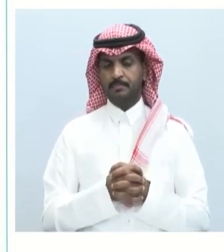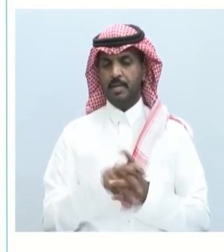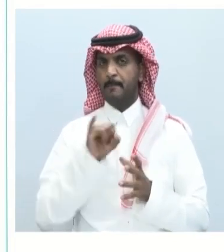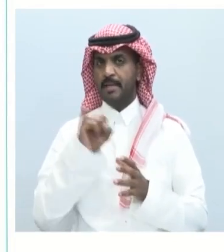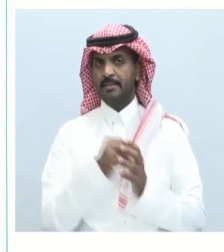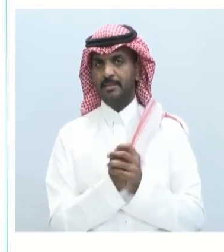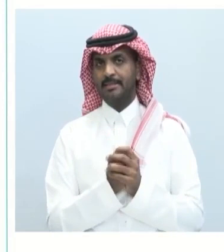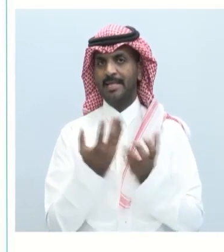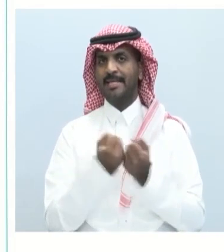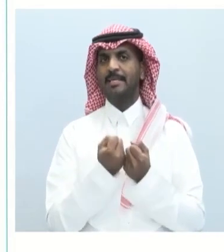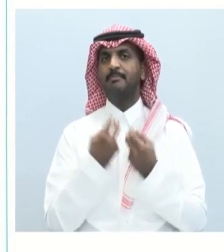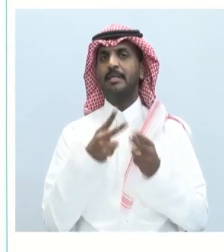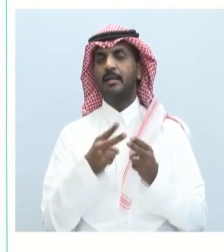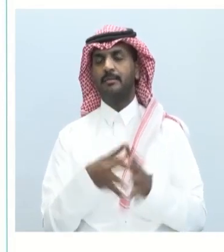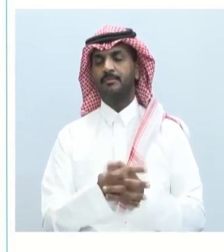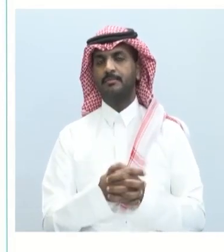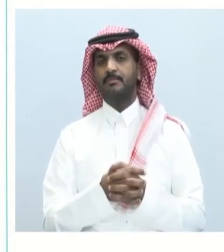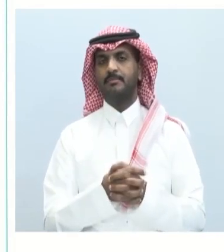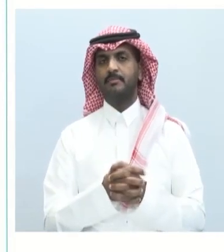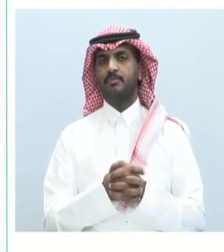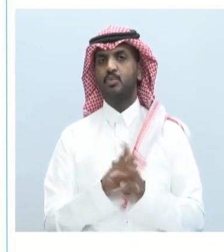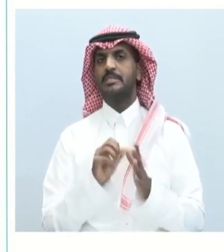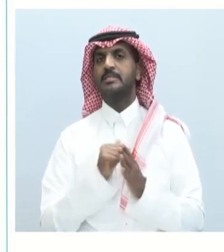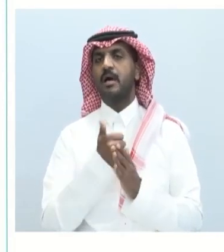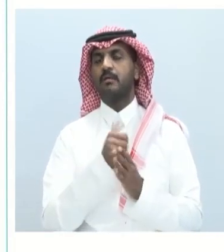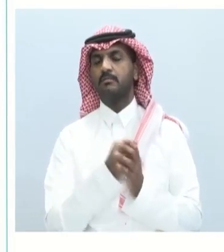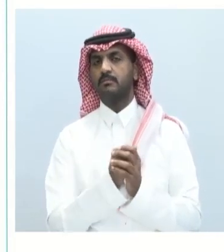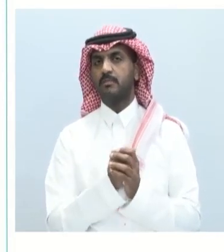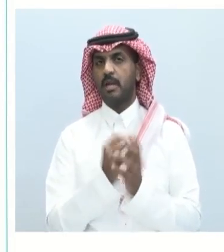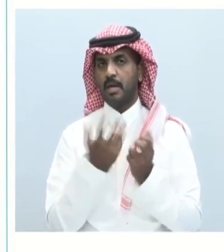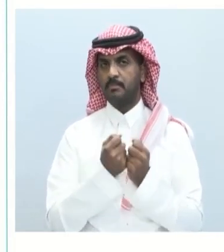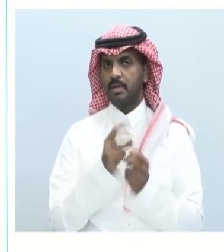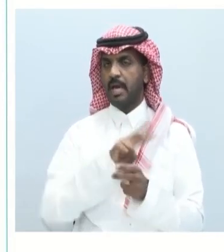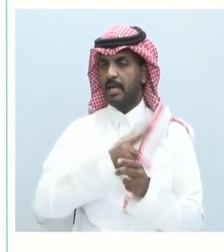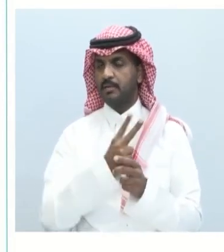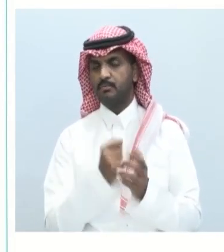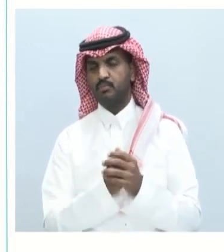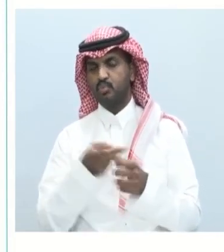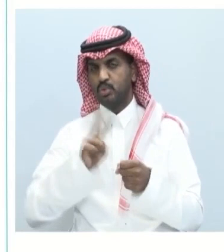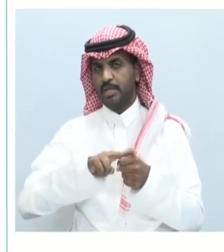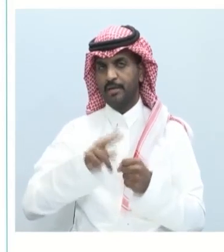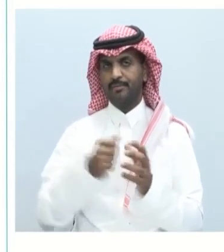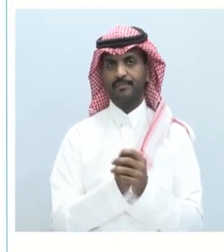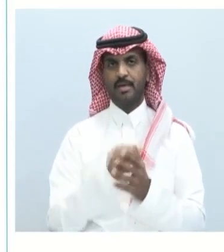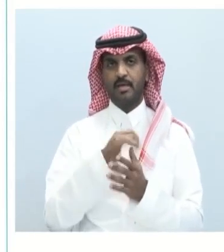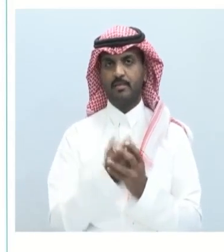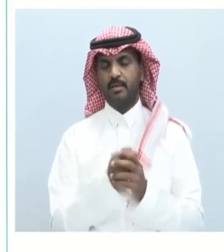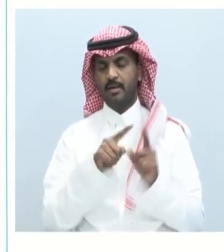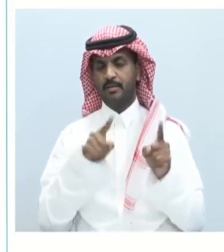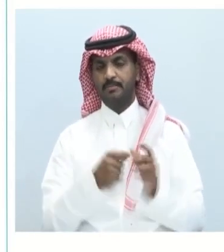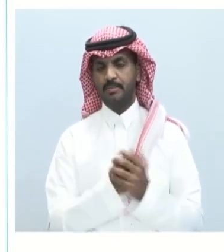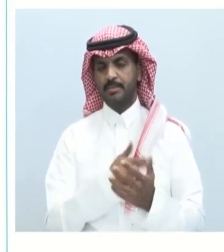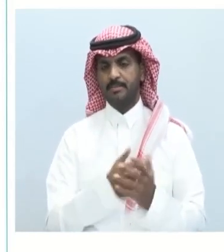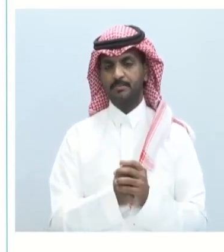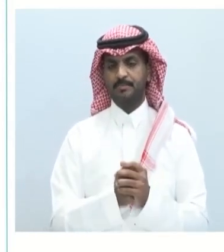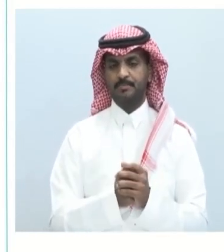ترقيم تلقائي وسيتم اصدار رقم غير متكرر في كل مره في هذا الحقل في اسم